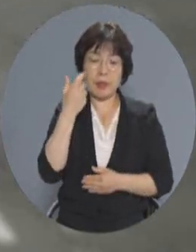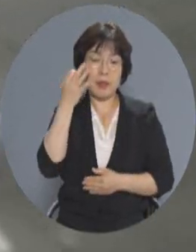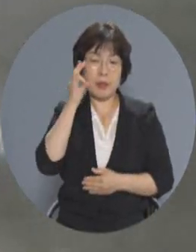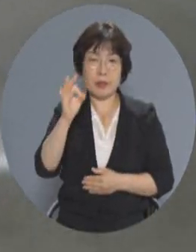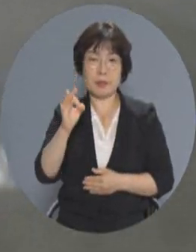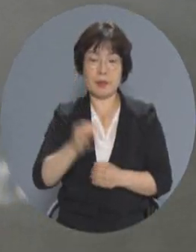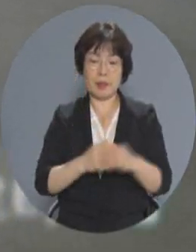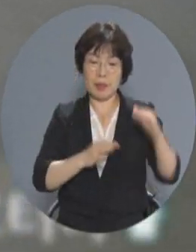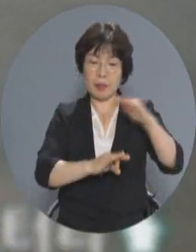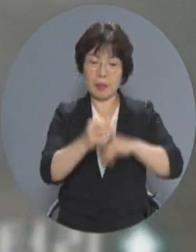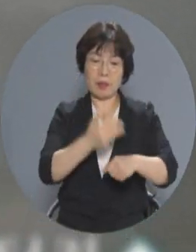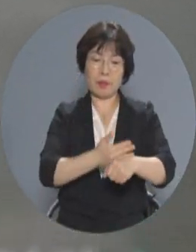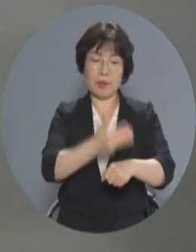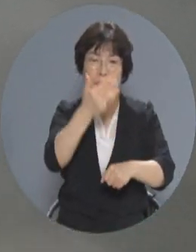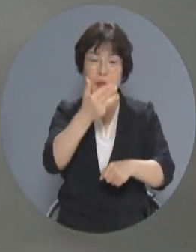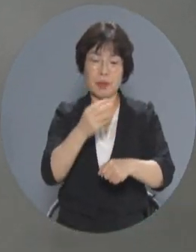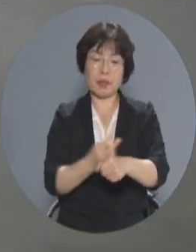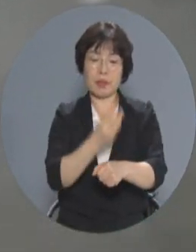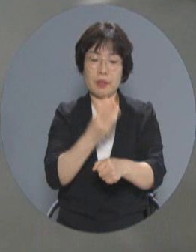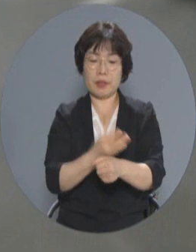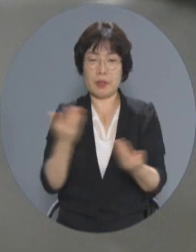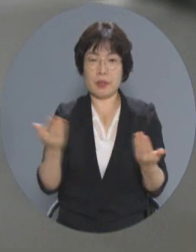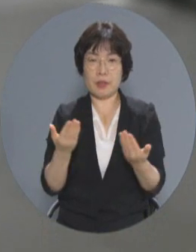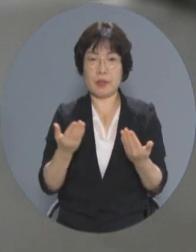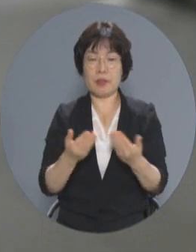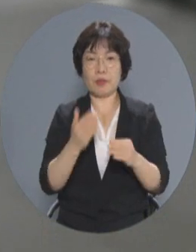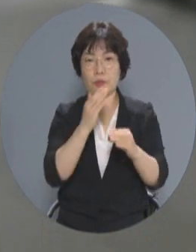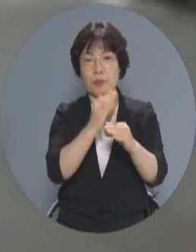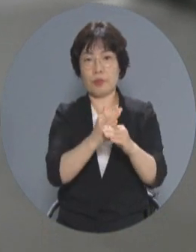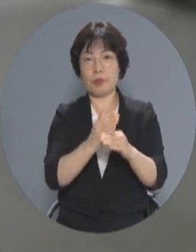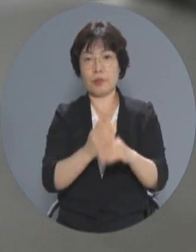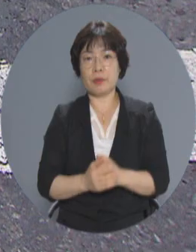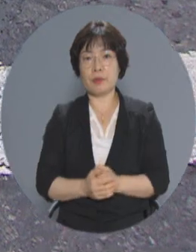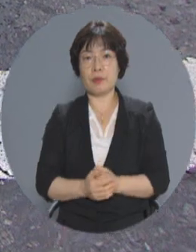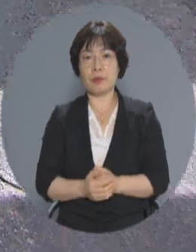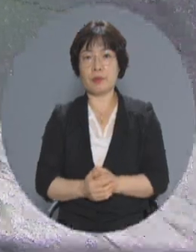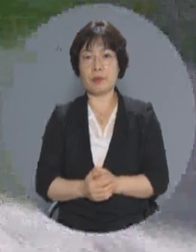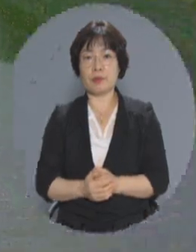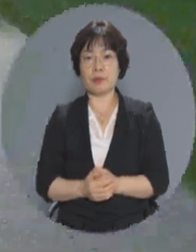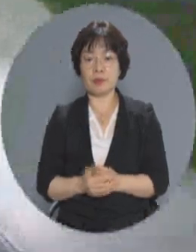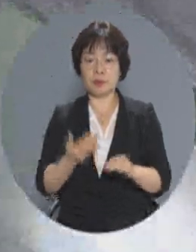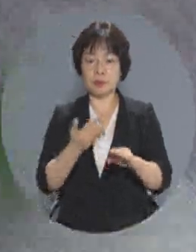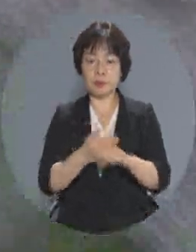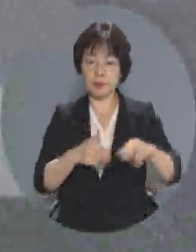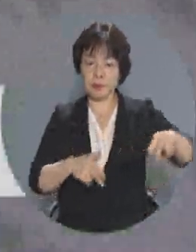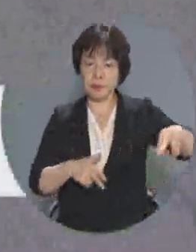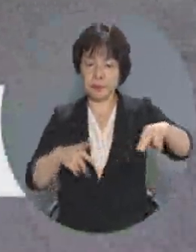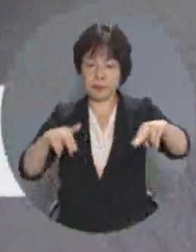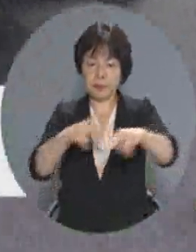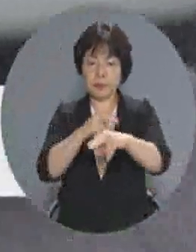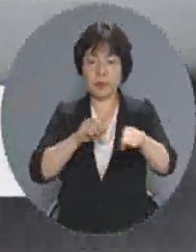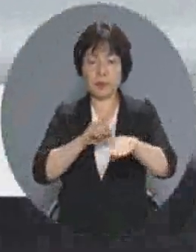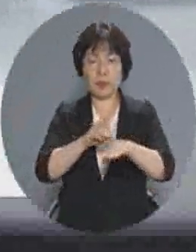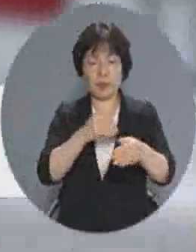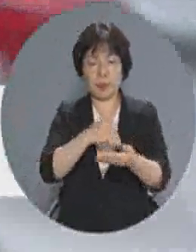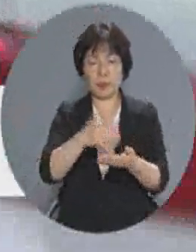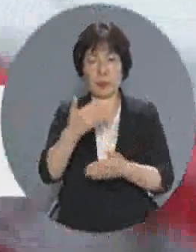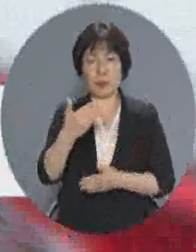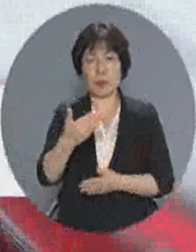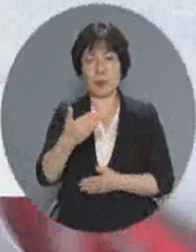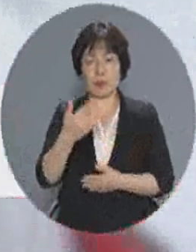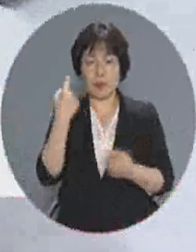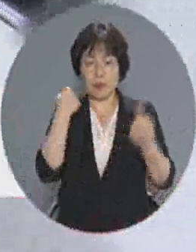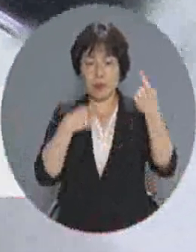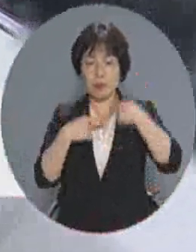열흘 아침 8시부터 3시간 동안 근무하던 중이었습니다. 또 다른 보행자와 차량 운전자 등 9명은